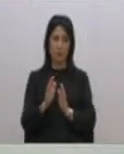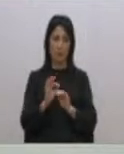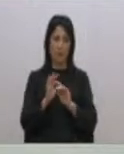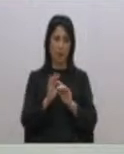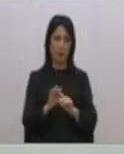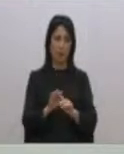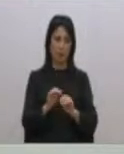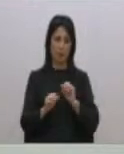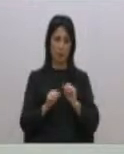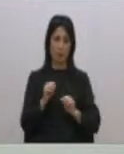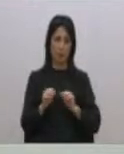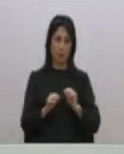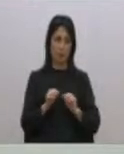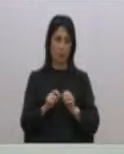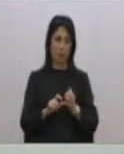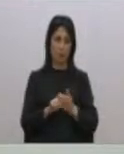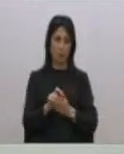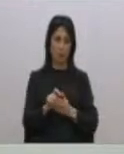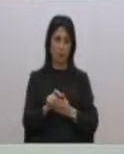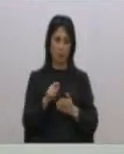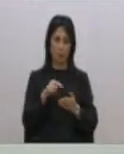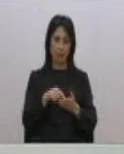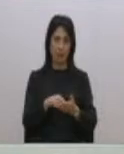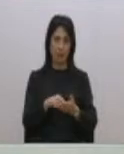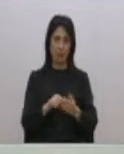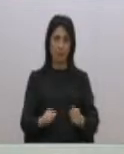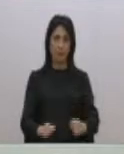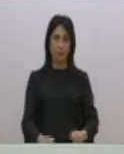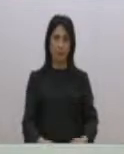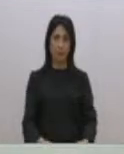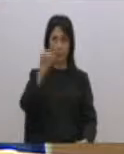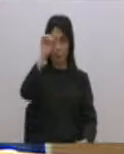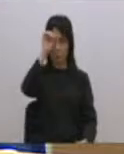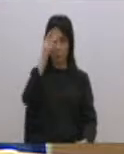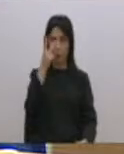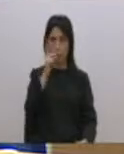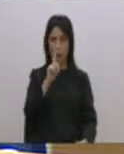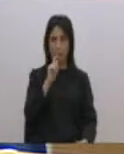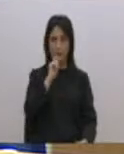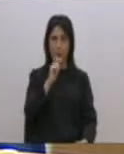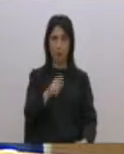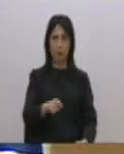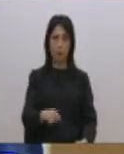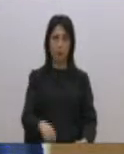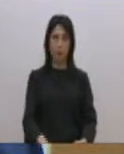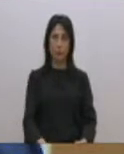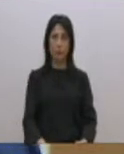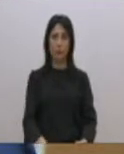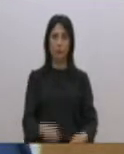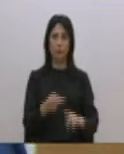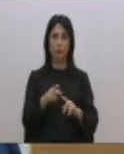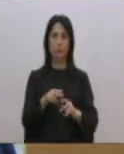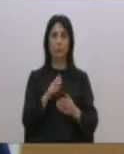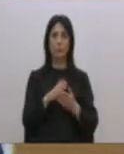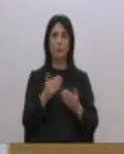tamtarebis mțtelobis xis mititebis atuis. Adăruknis.